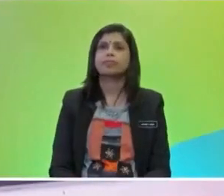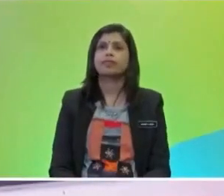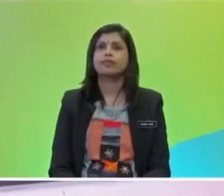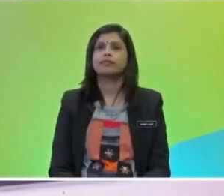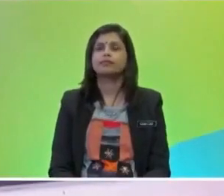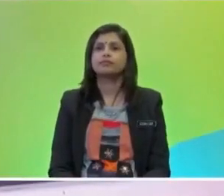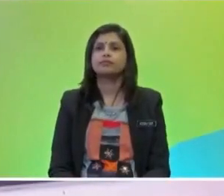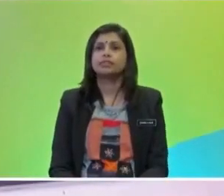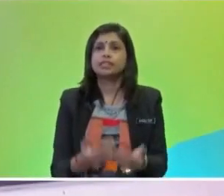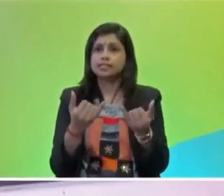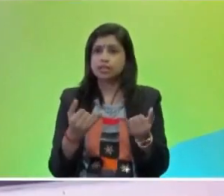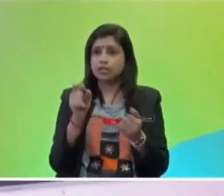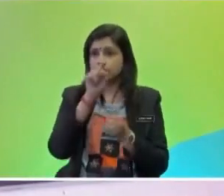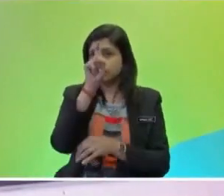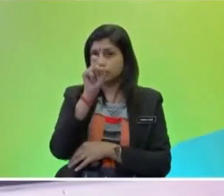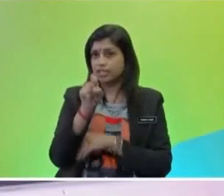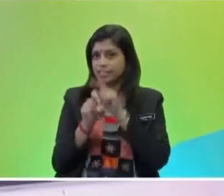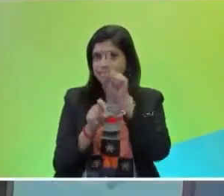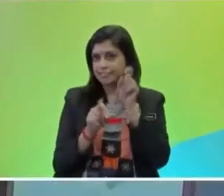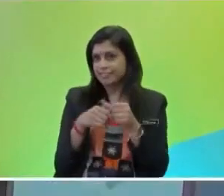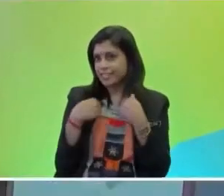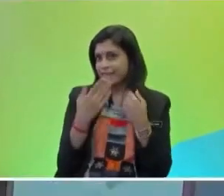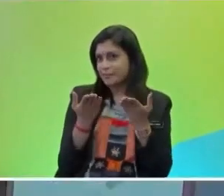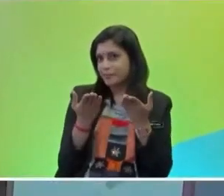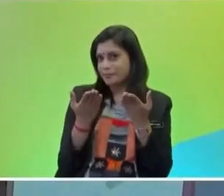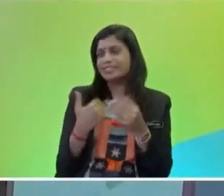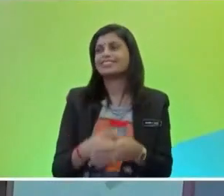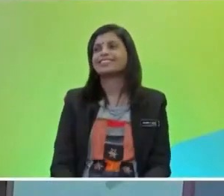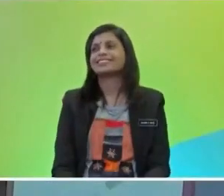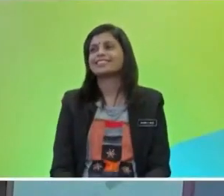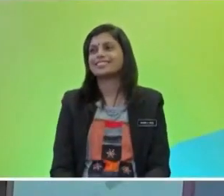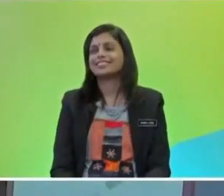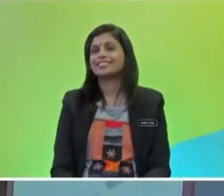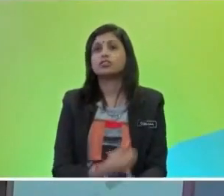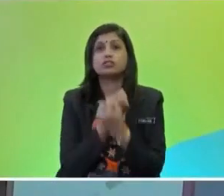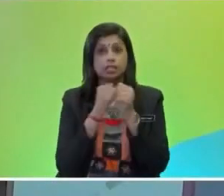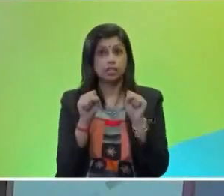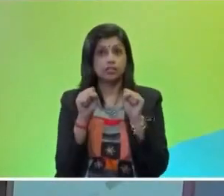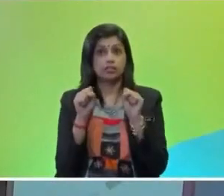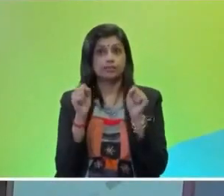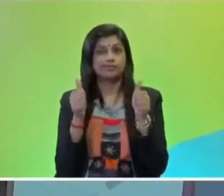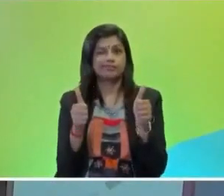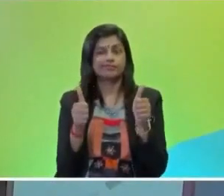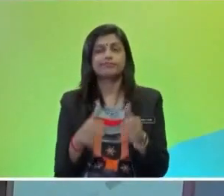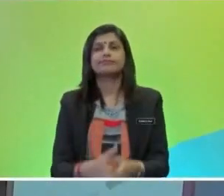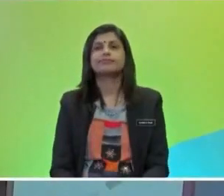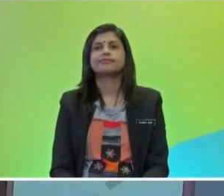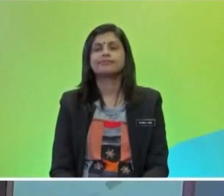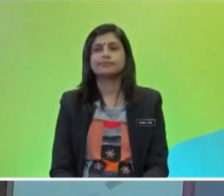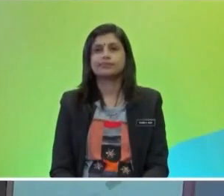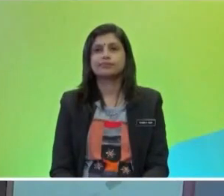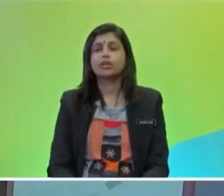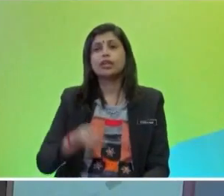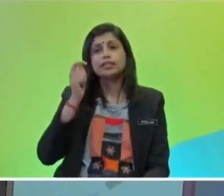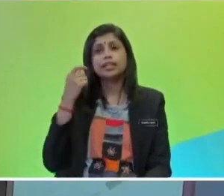Okey? Alright. Jom kita uji diri. Aha. Okey, okay. Ready? Ready, baik. Sean? Ya, okay, sedia. Baik. Okey, kita dah lihat beberapa cara